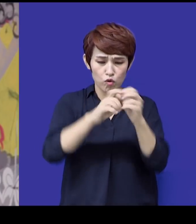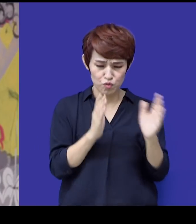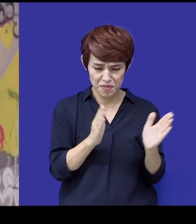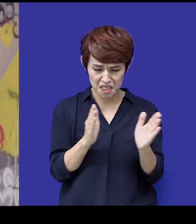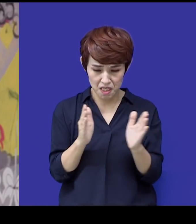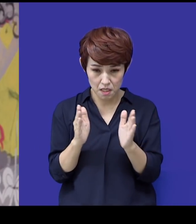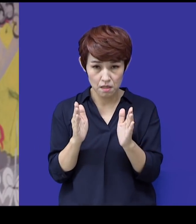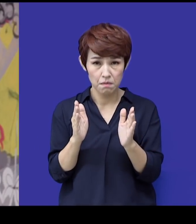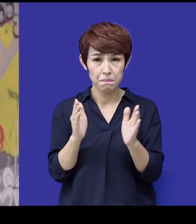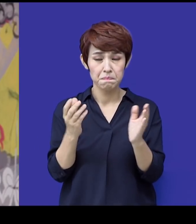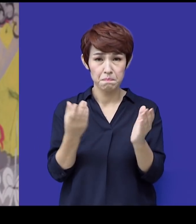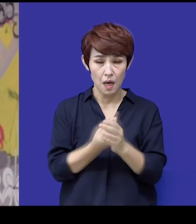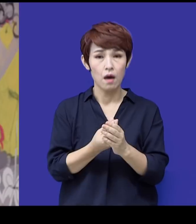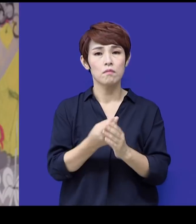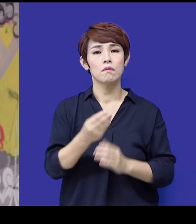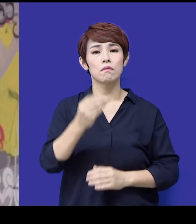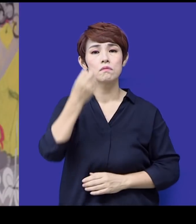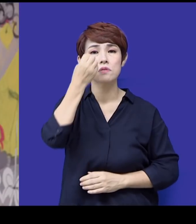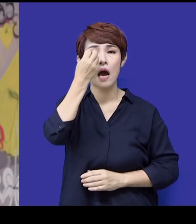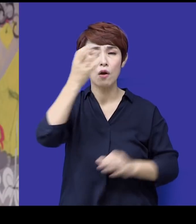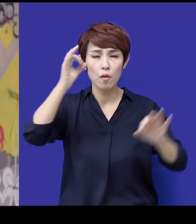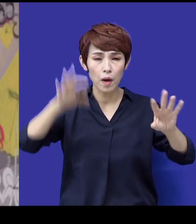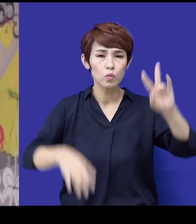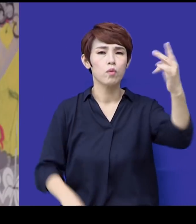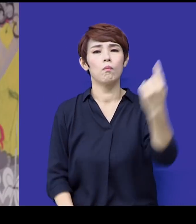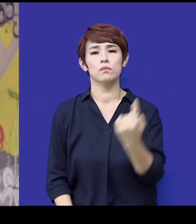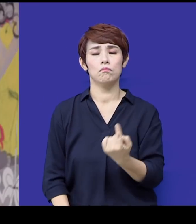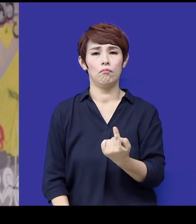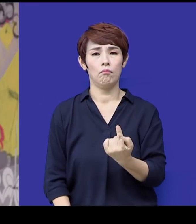한 4개월 만에 돌아왔는데 왜